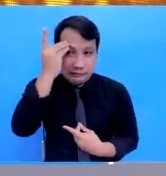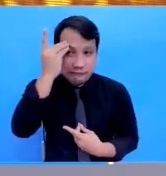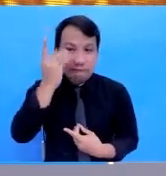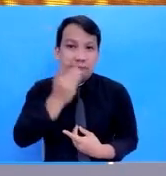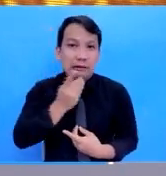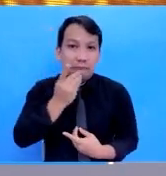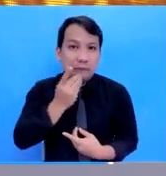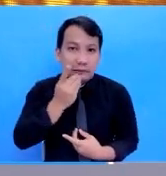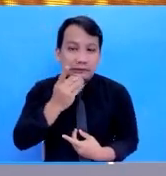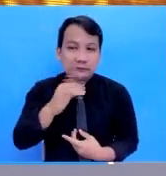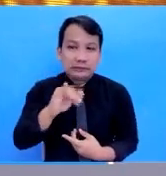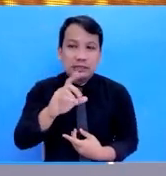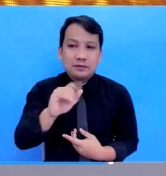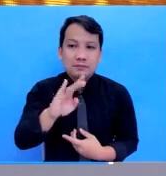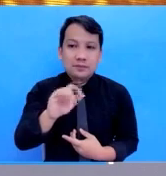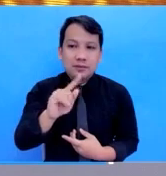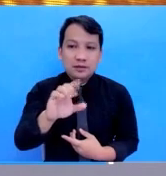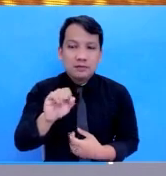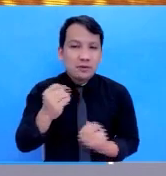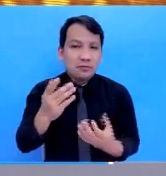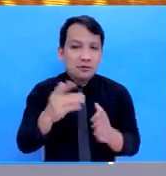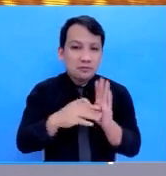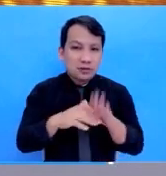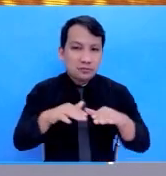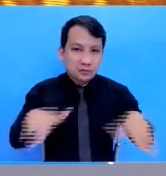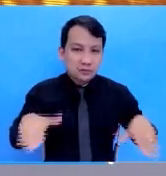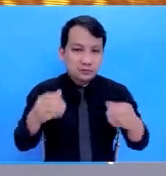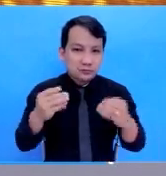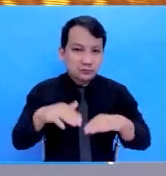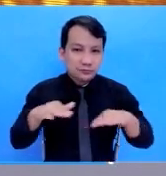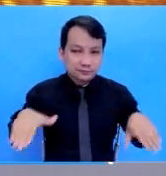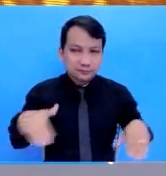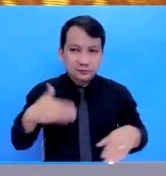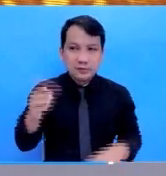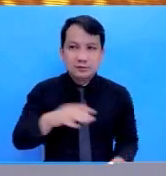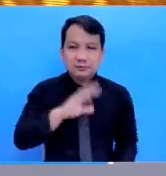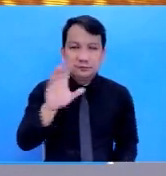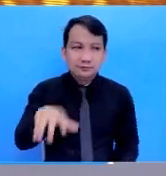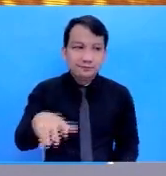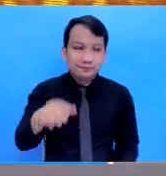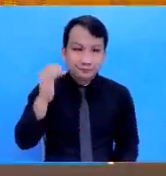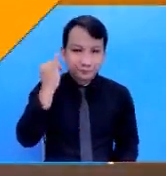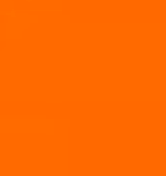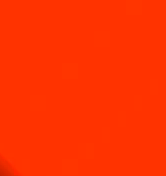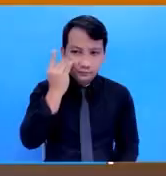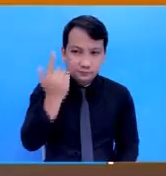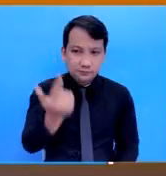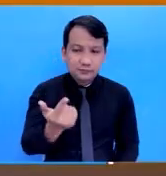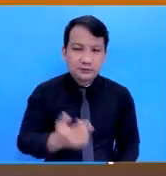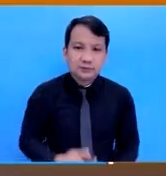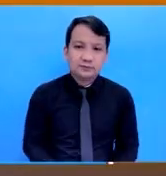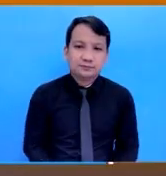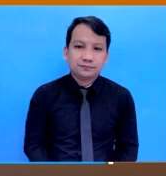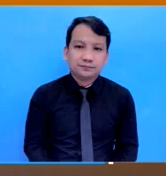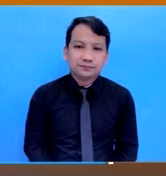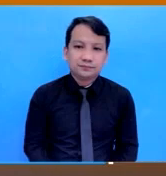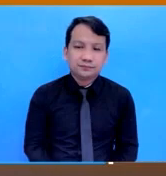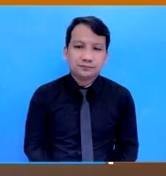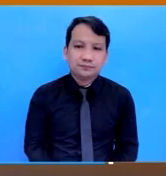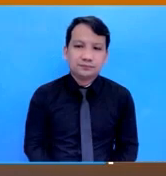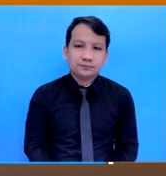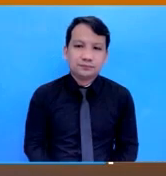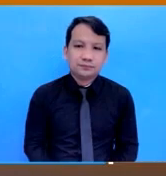ang pagdami ng kaso ng diabetes sa mga bata. Nasa frontline ng balitang yan si Jenny Dongon. Bye-bye!